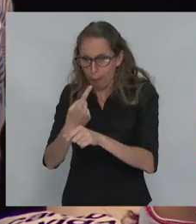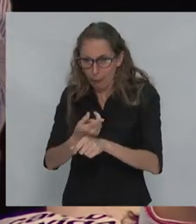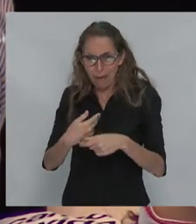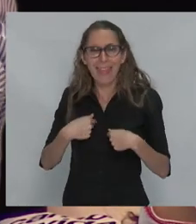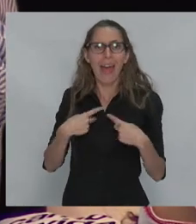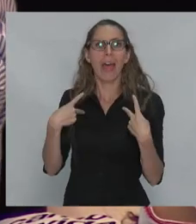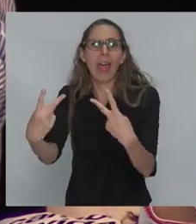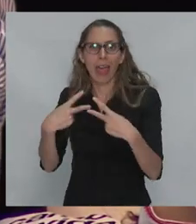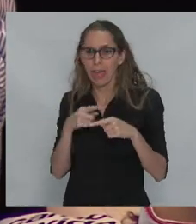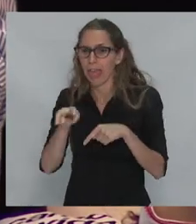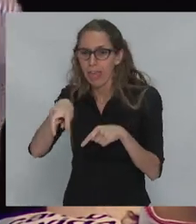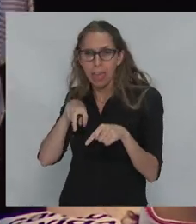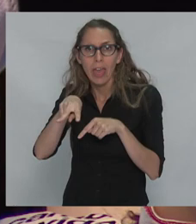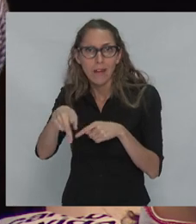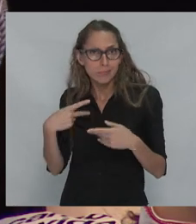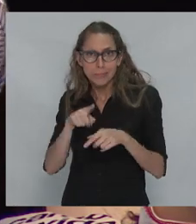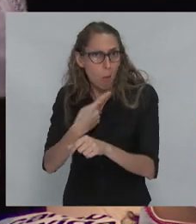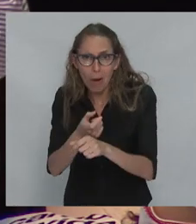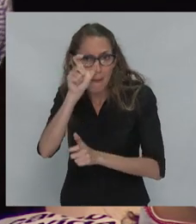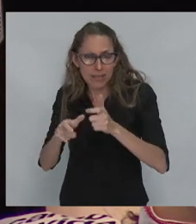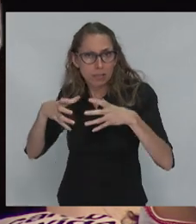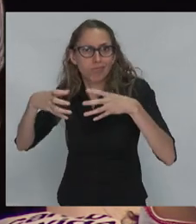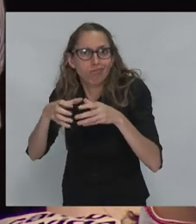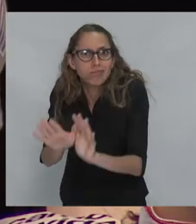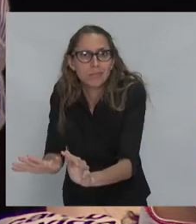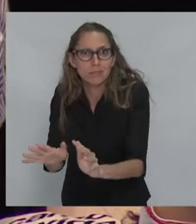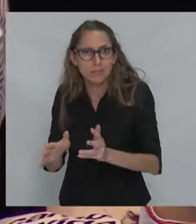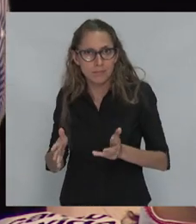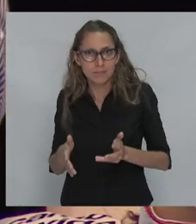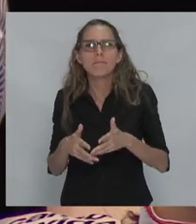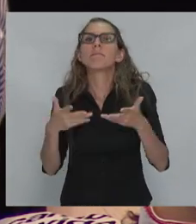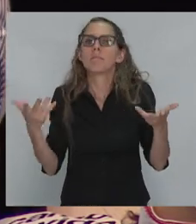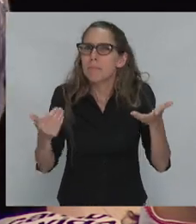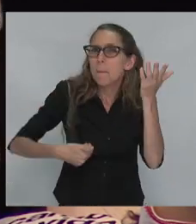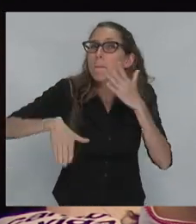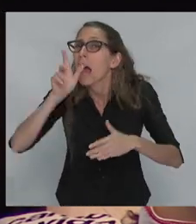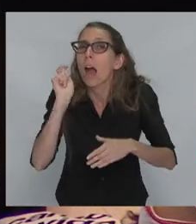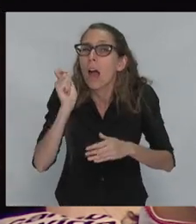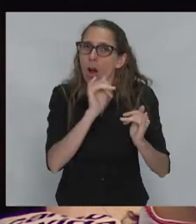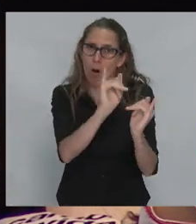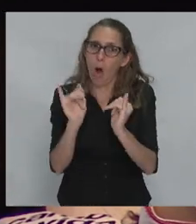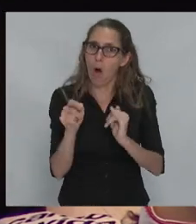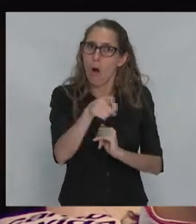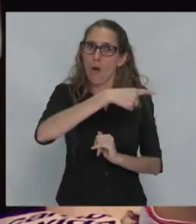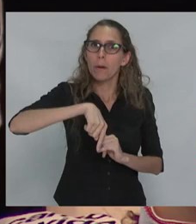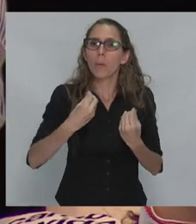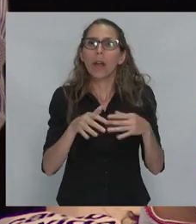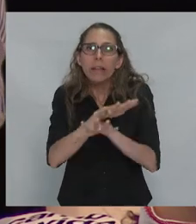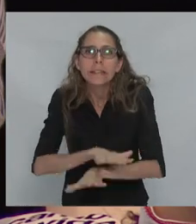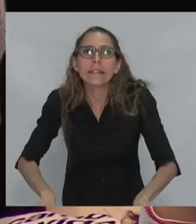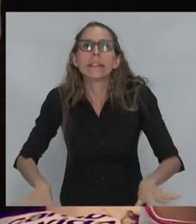jeunes particulièrement. Les enfants ne peuvent pas aller aux écoles. Vous avez des villages